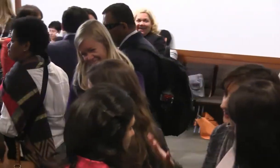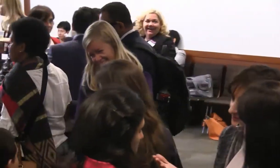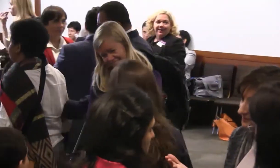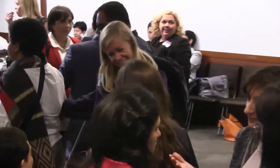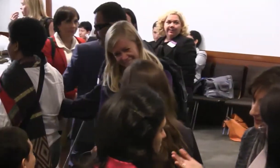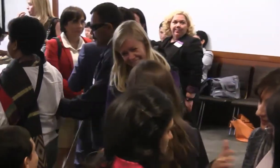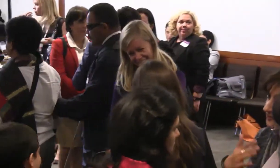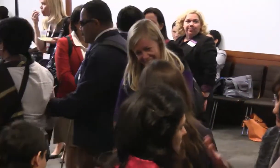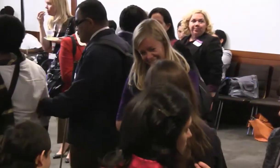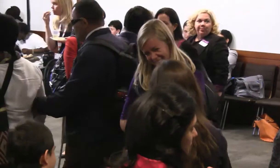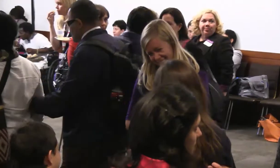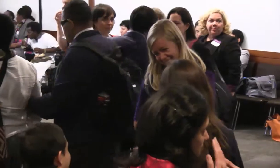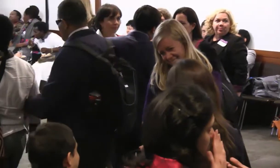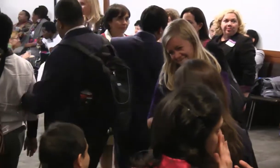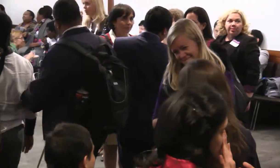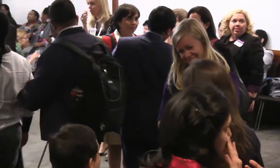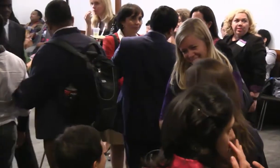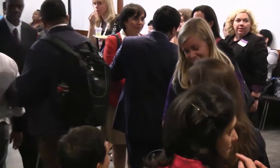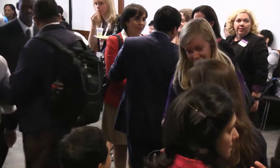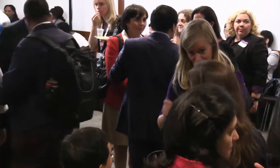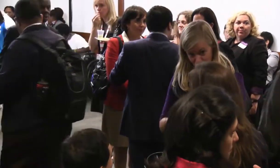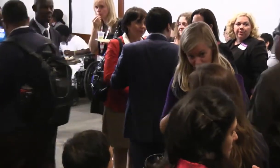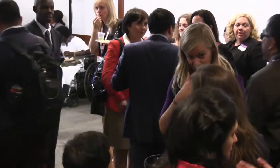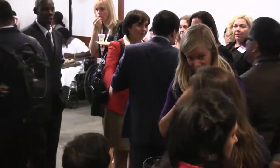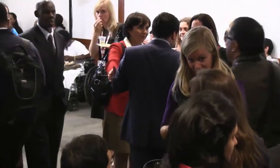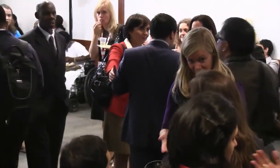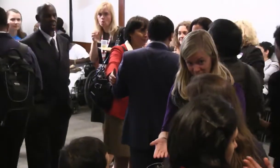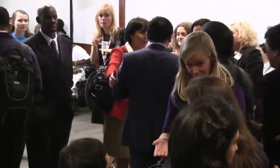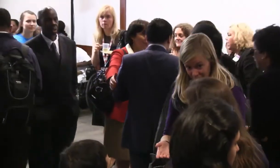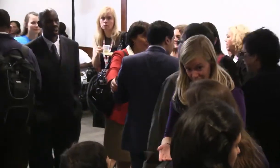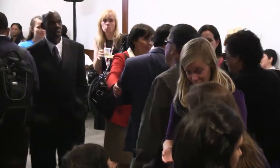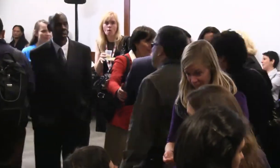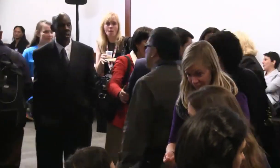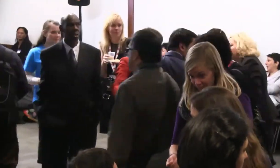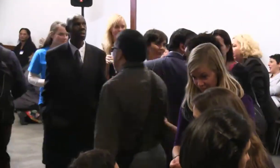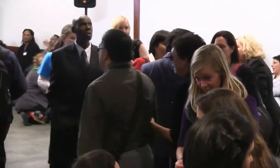ẹ̀bẹ̀ mo máa báyé káyé máa bá wa jà.